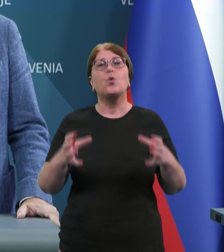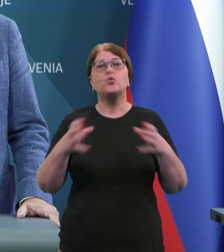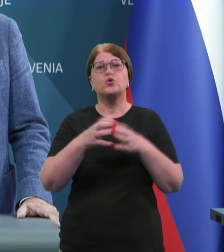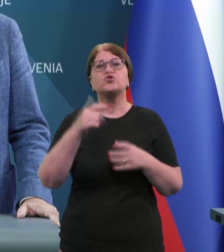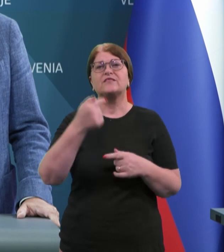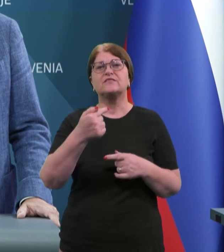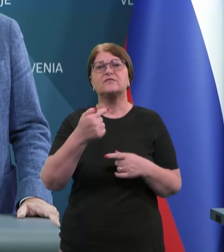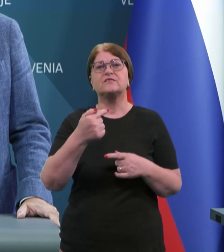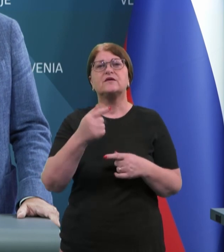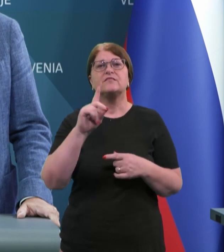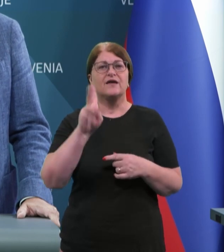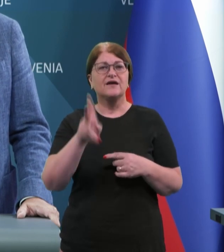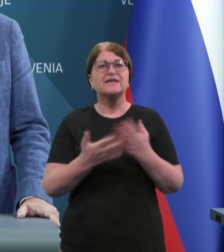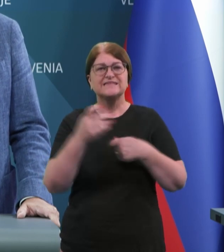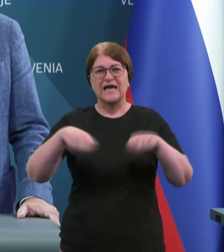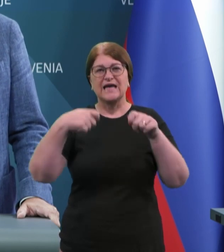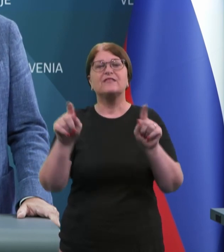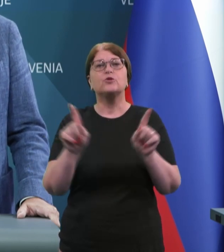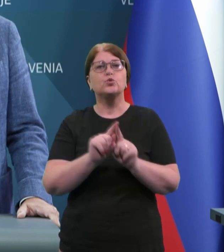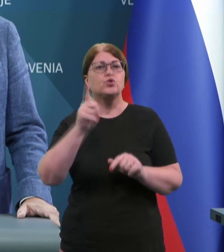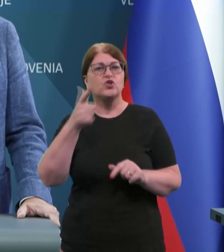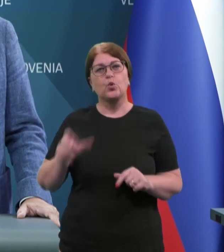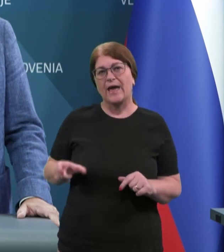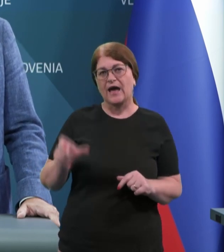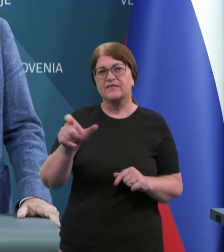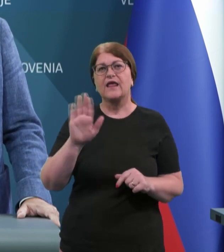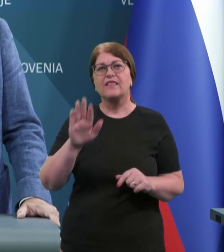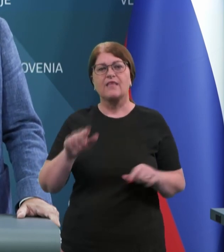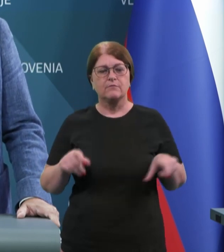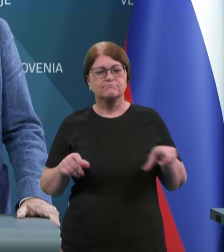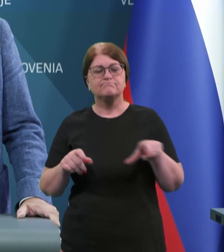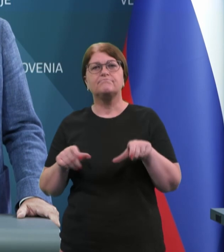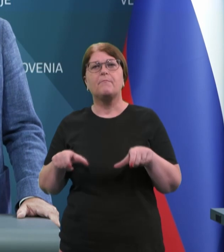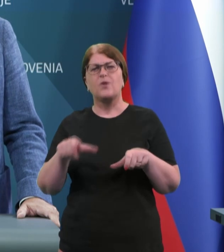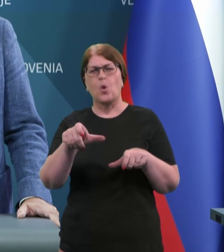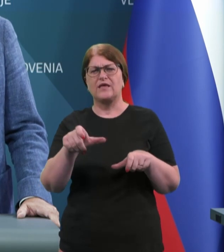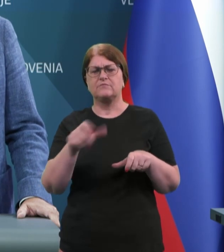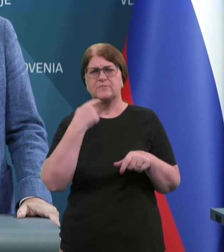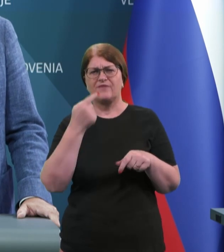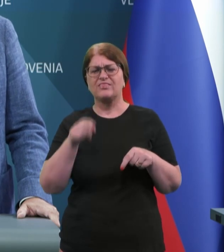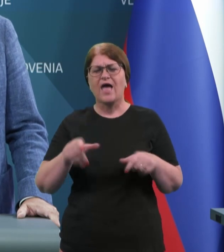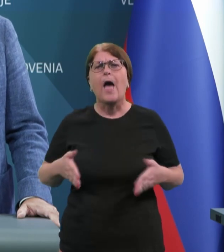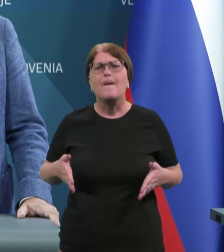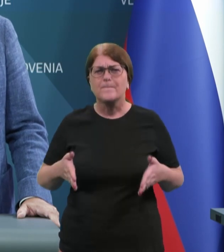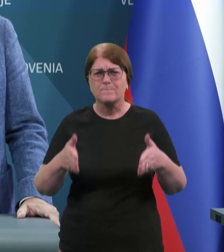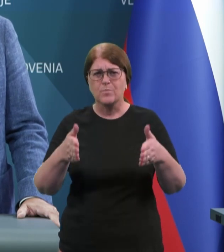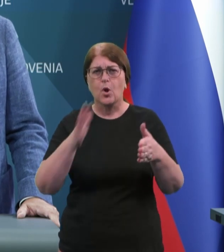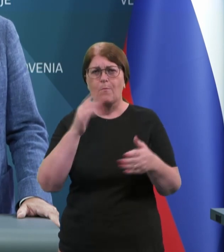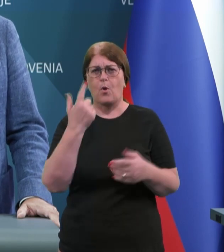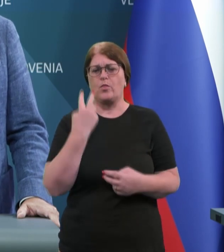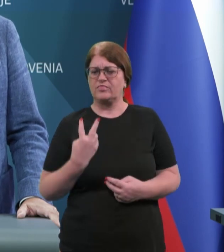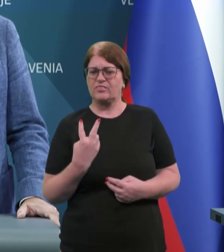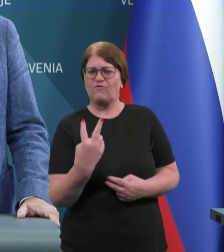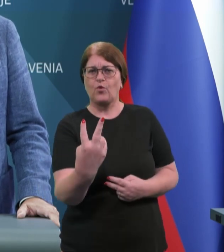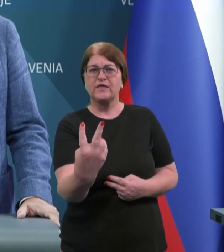DK zagradnju tudi drugega tijera na progi drugega tijera. Se pravi, da bo ta proga dvotirna